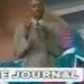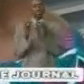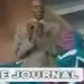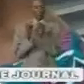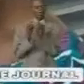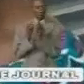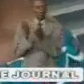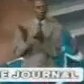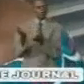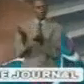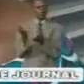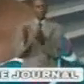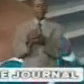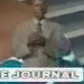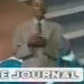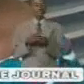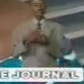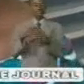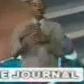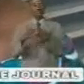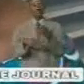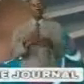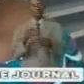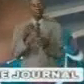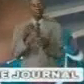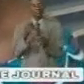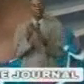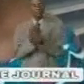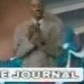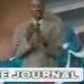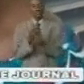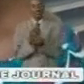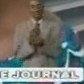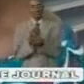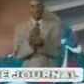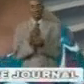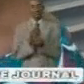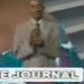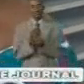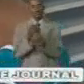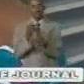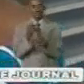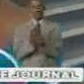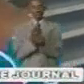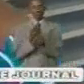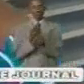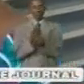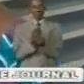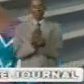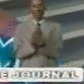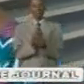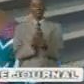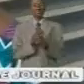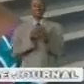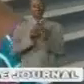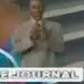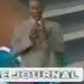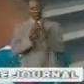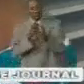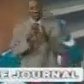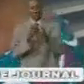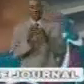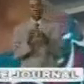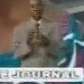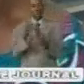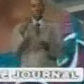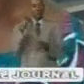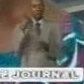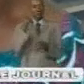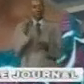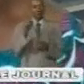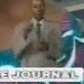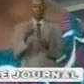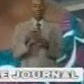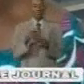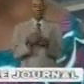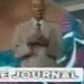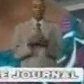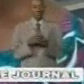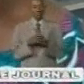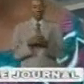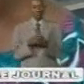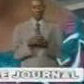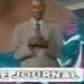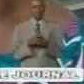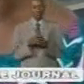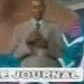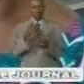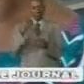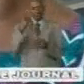de faire un travail concernant les résolutions. Nous avons fait des rapports concernant le travail